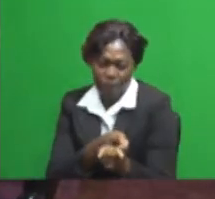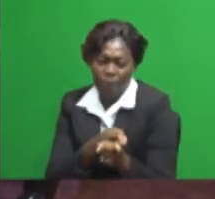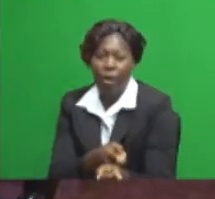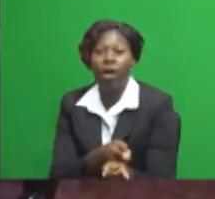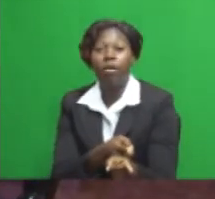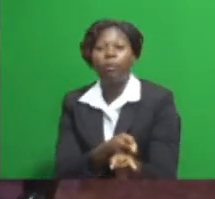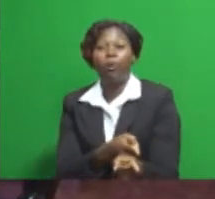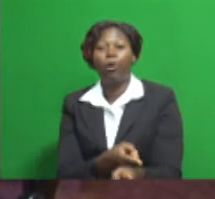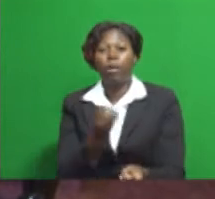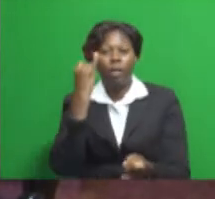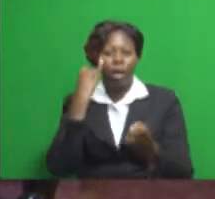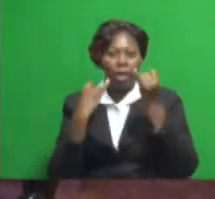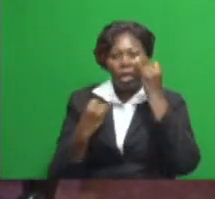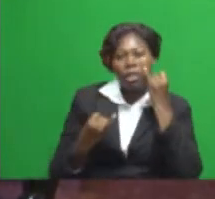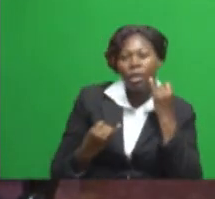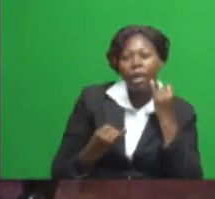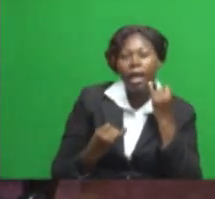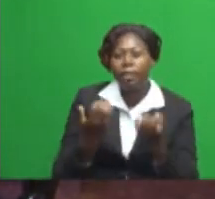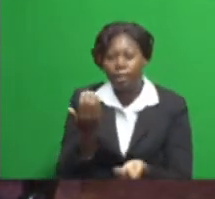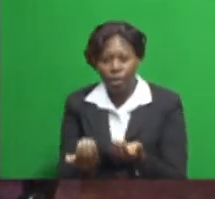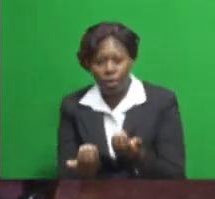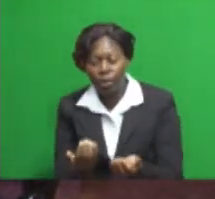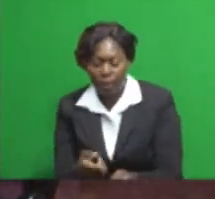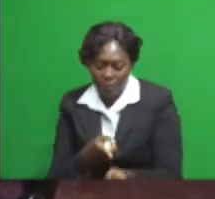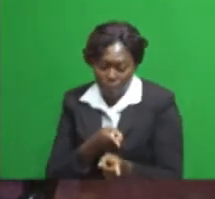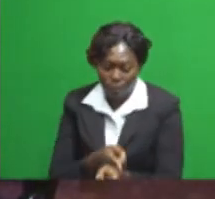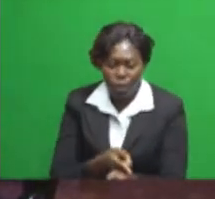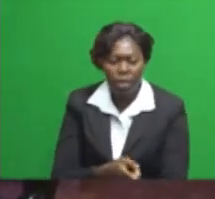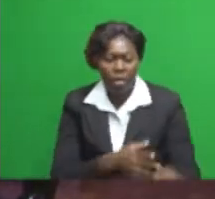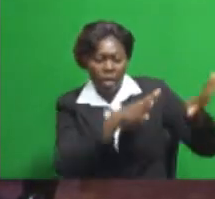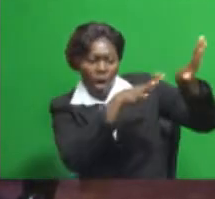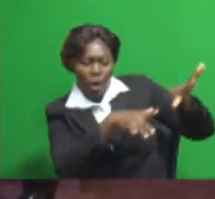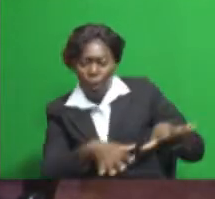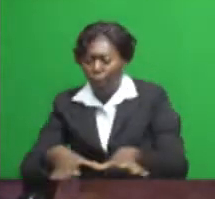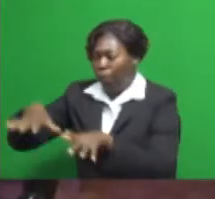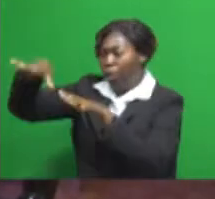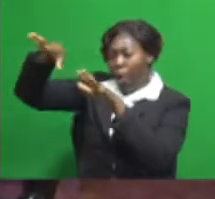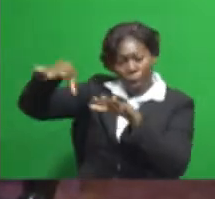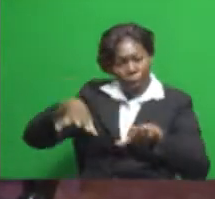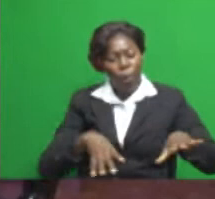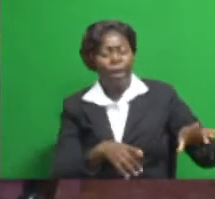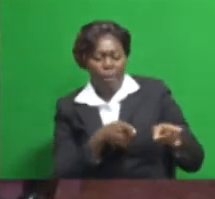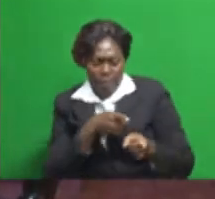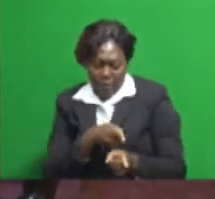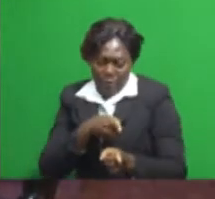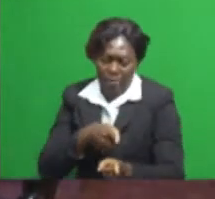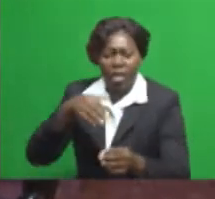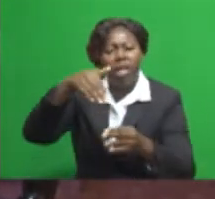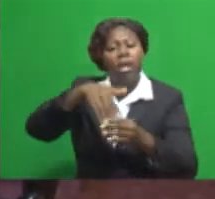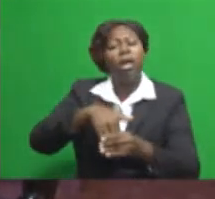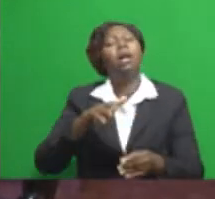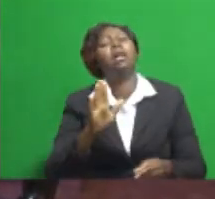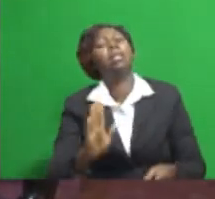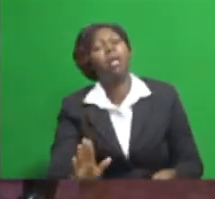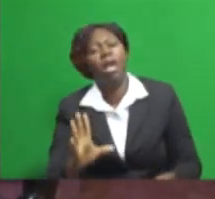zvivindi zvekupinda mugungwa raomeswa naMwari kuti vaIsraeri vapinde. Rikuti mvura uku iri murwo. Asina kuvhura iyo. Akaoma